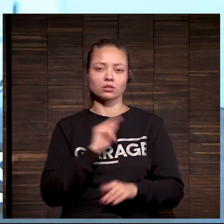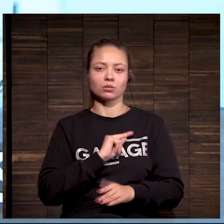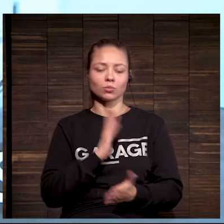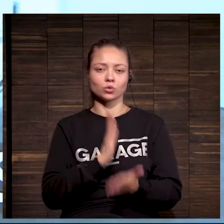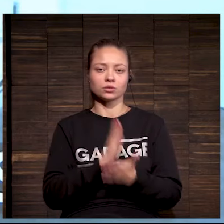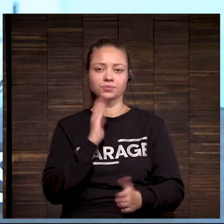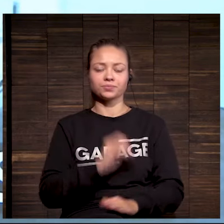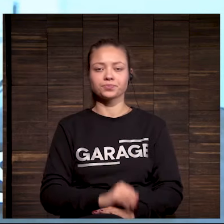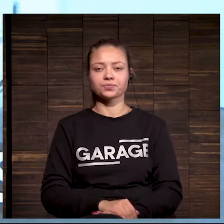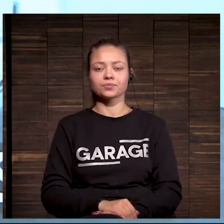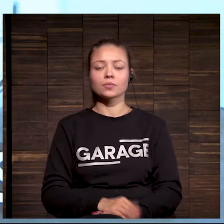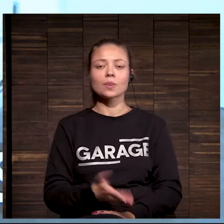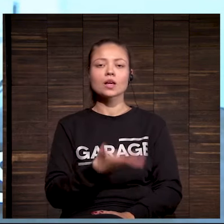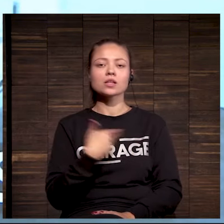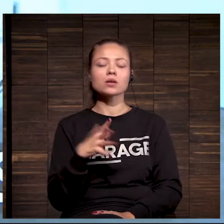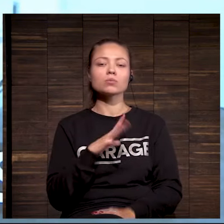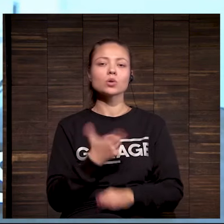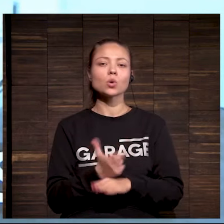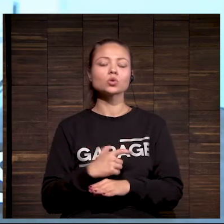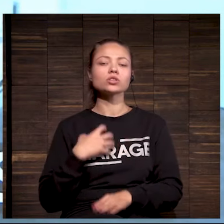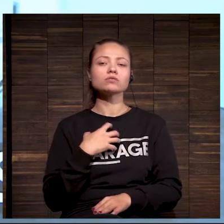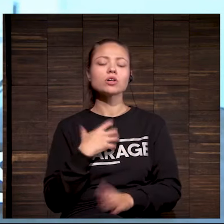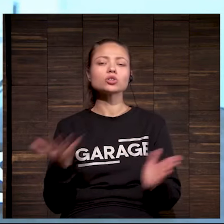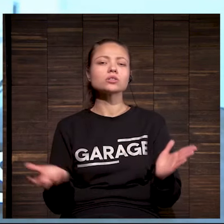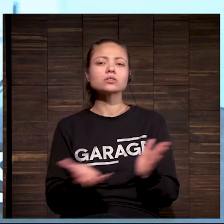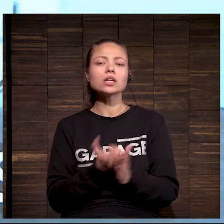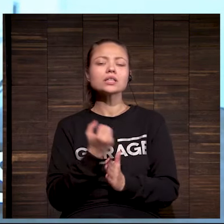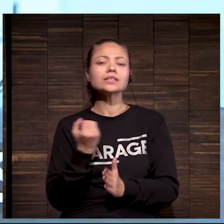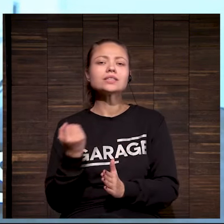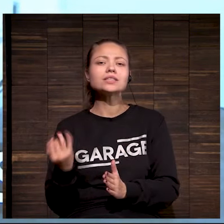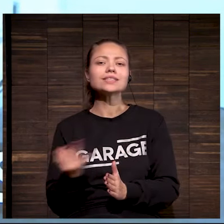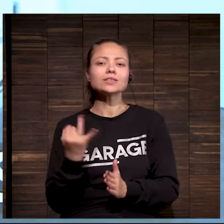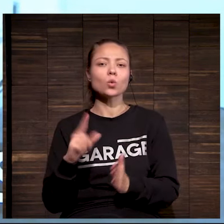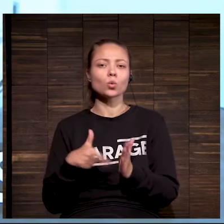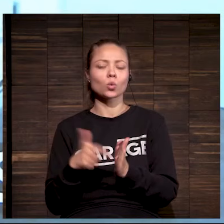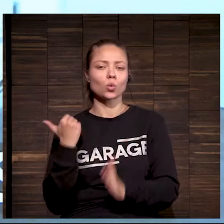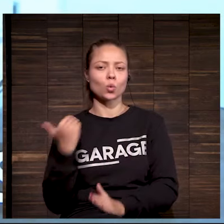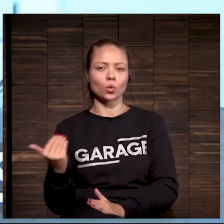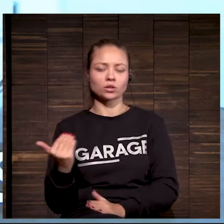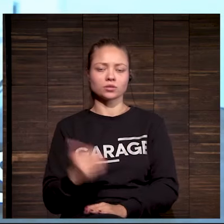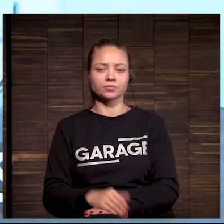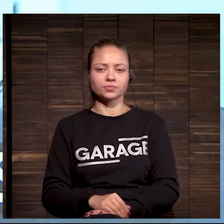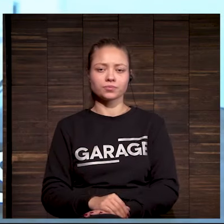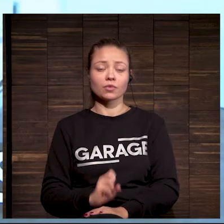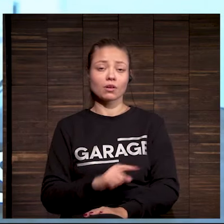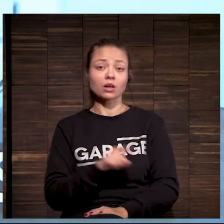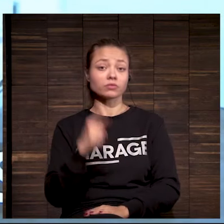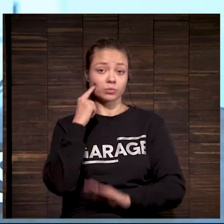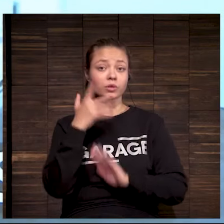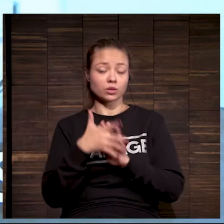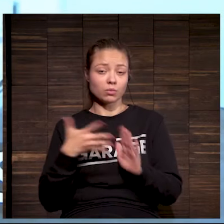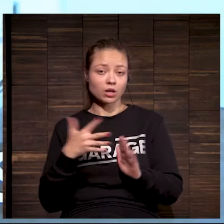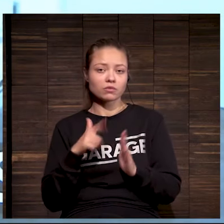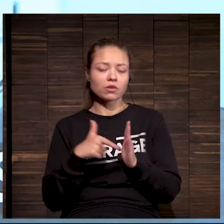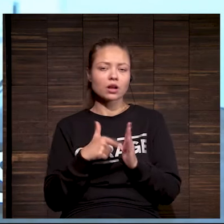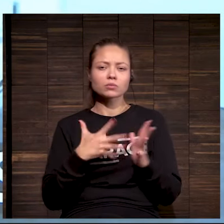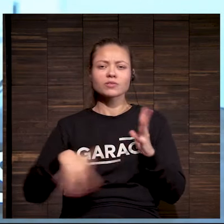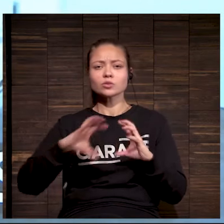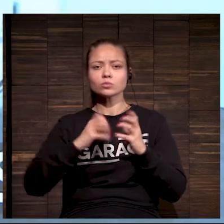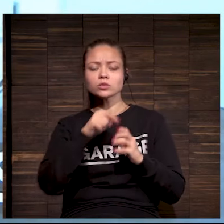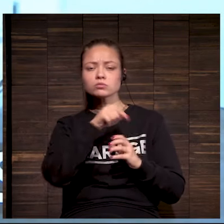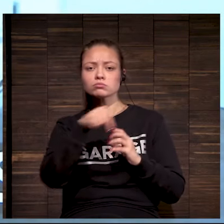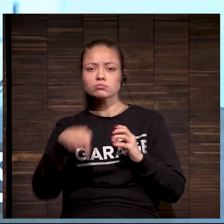нам было очень важно найти истории города как вы понимаете в городах по всему миру